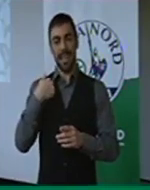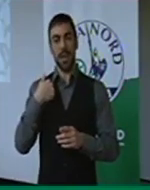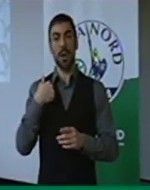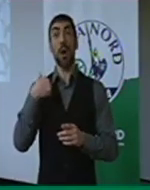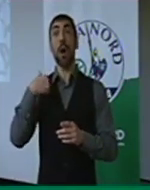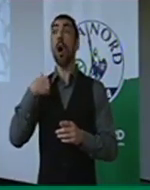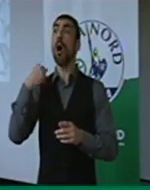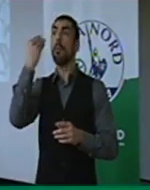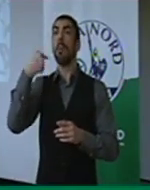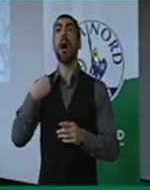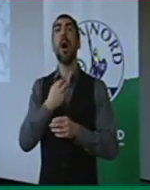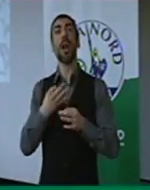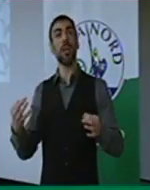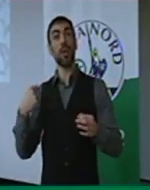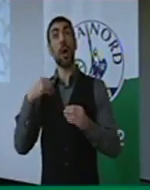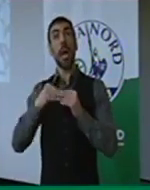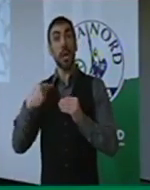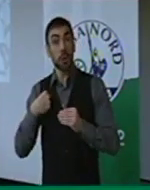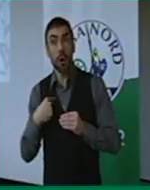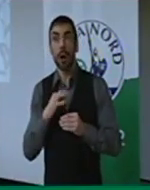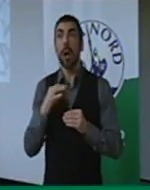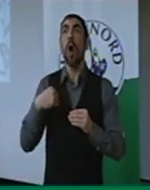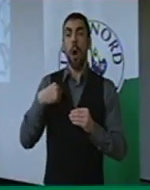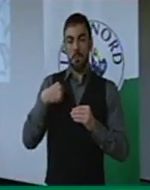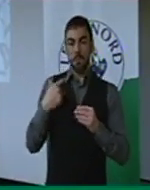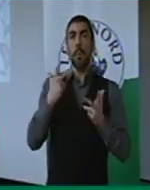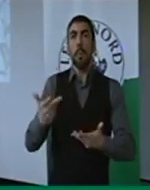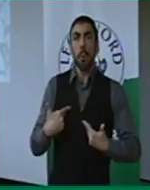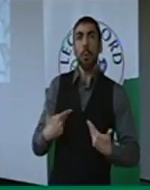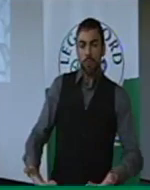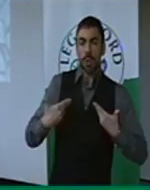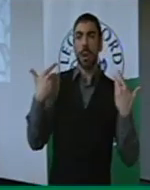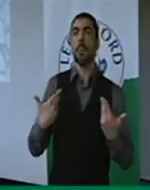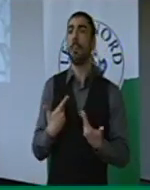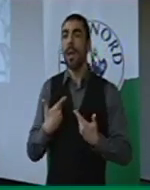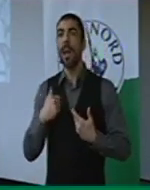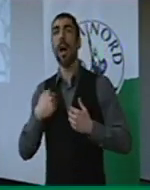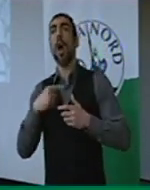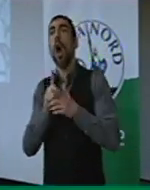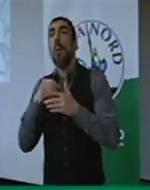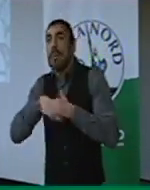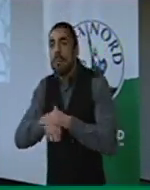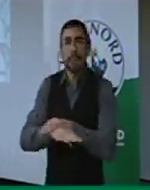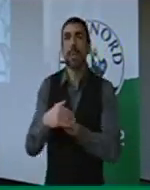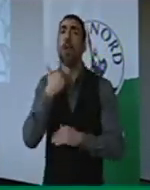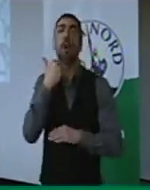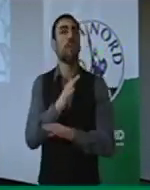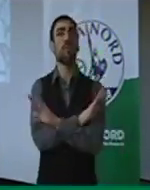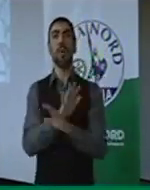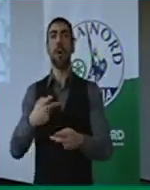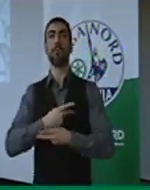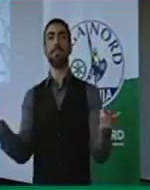aver ragione ho ragione io vado sul rogo non striscia non sopravvivo non tira a